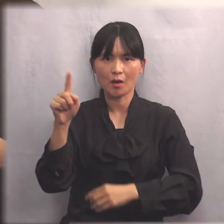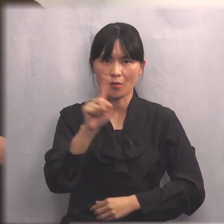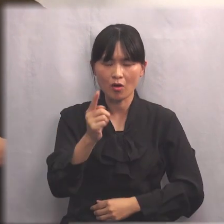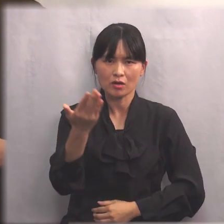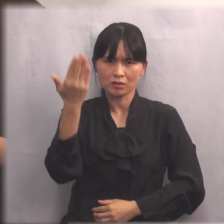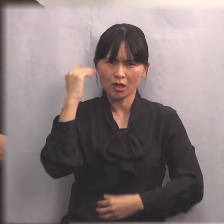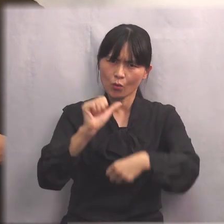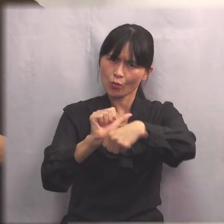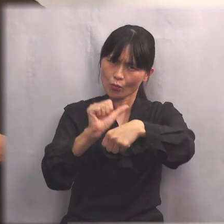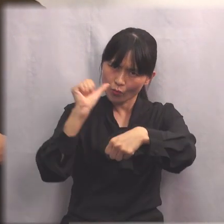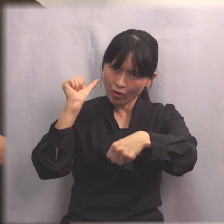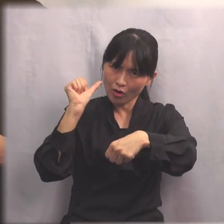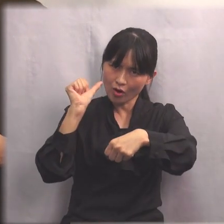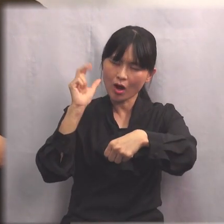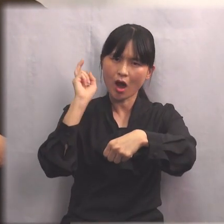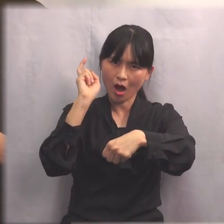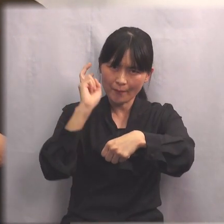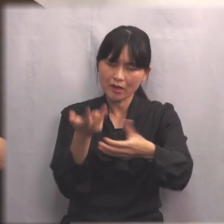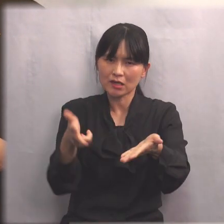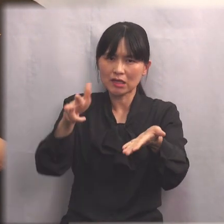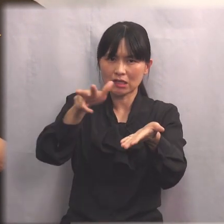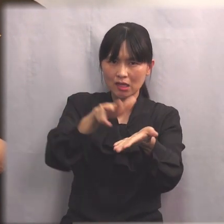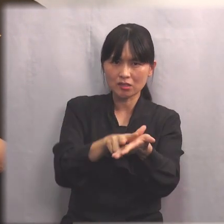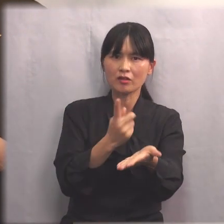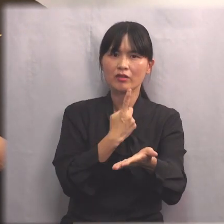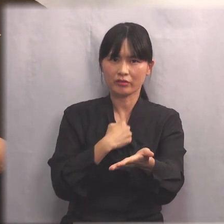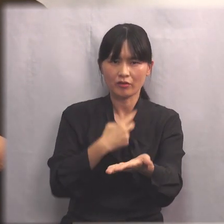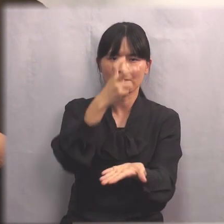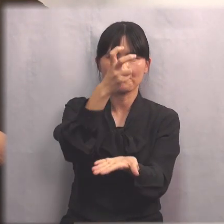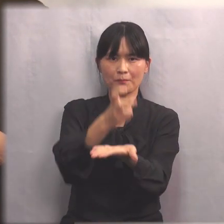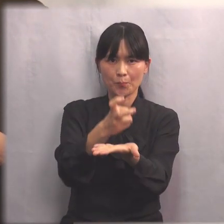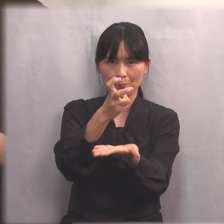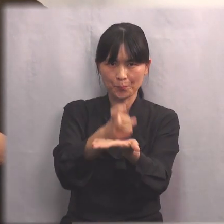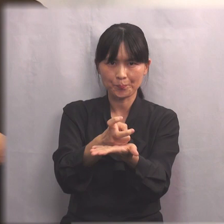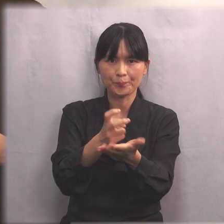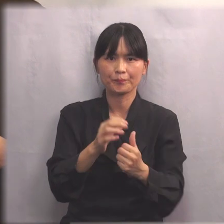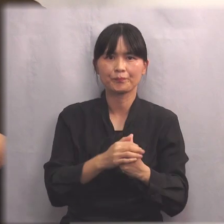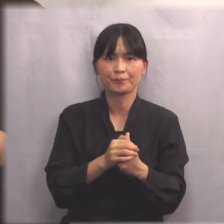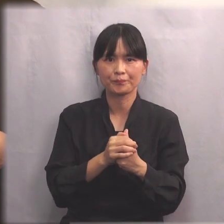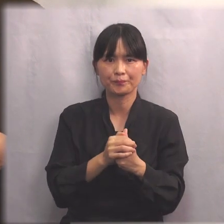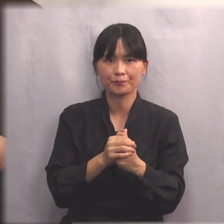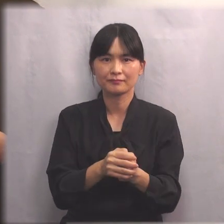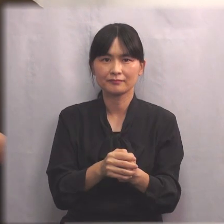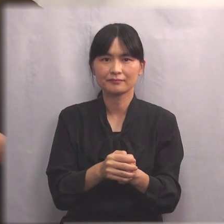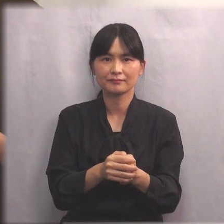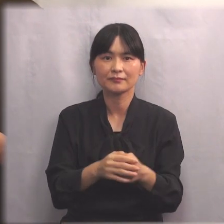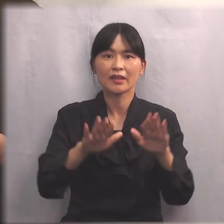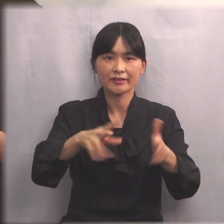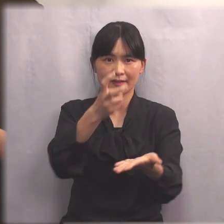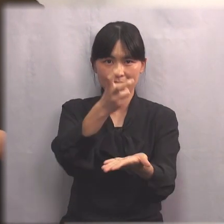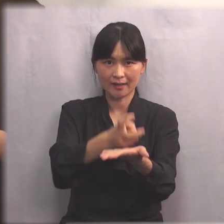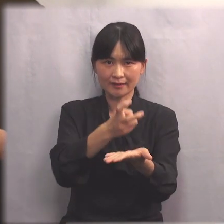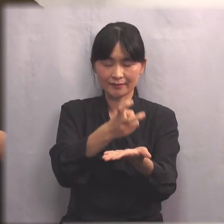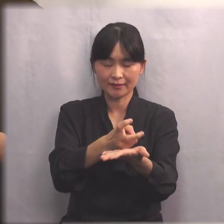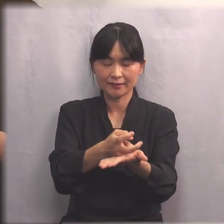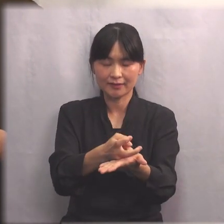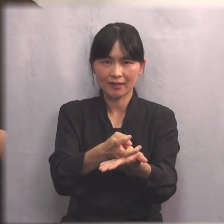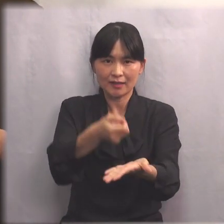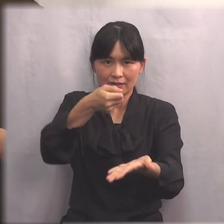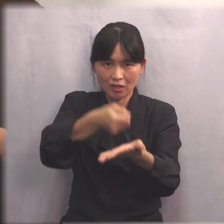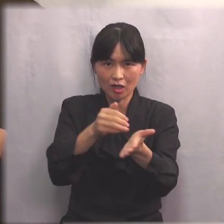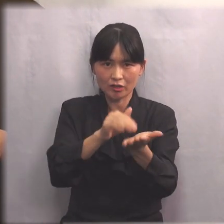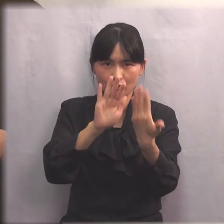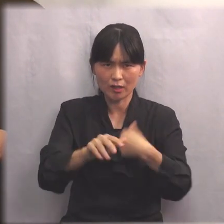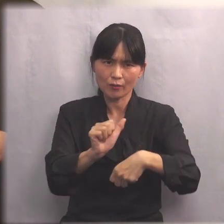문장은 지난 5년 전에 개정되었던 정의당의 강령에 나오는 문장입니다. 현재의 강령이